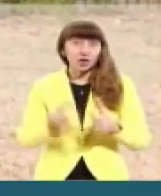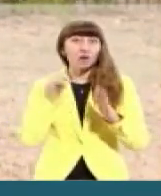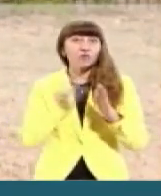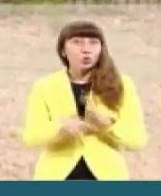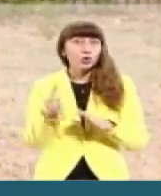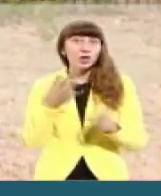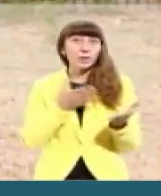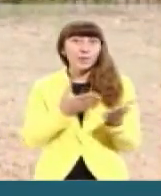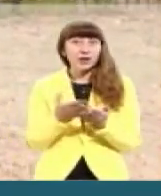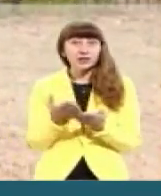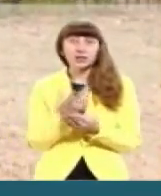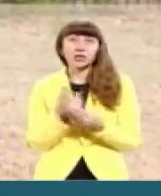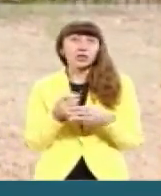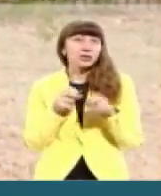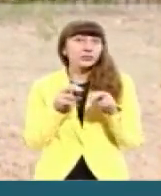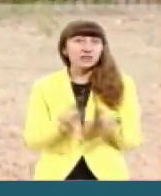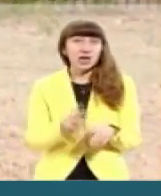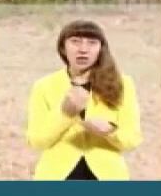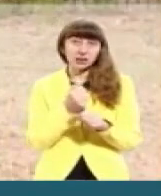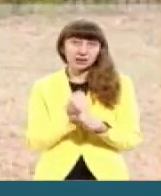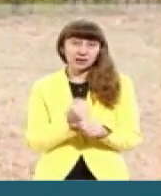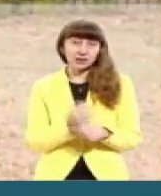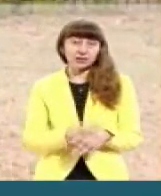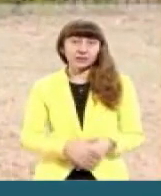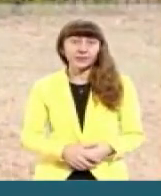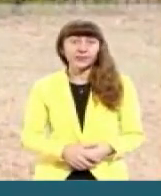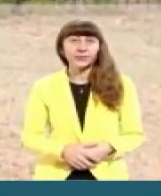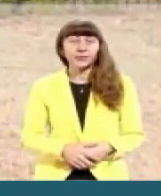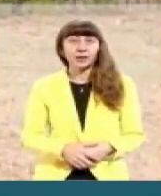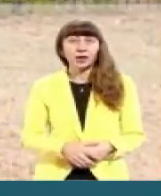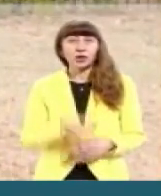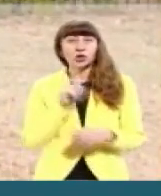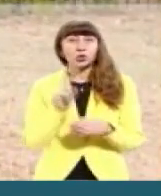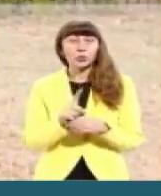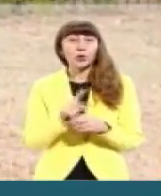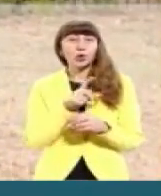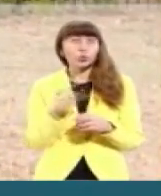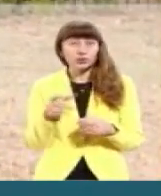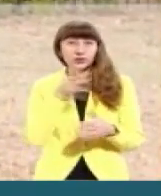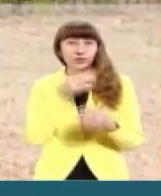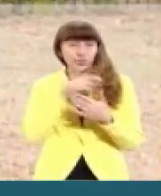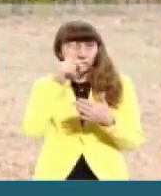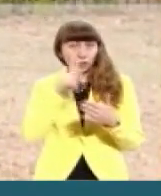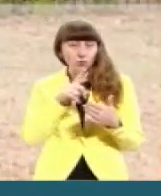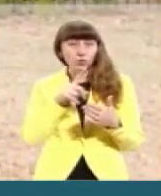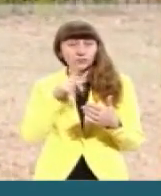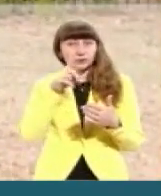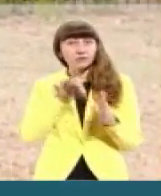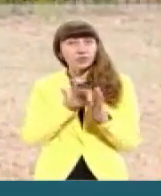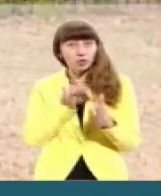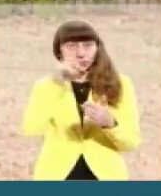ғой, осы сайлау елімізді дамыған мемлекеттер қатарына көшеміз деп ойлаймын.